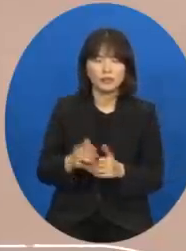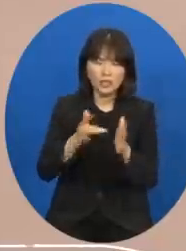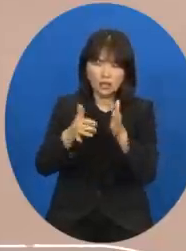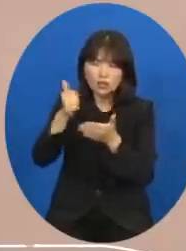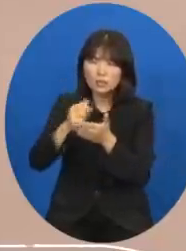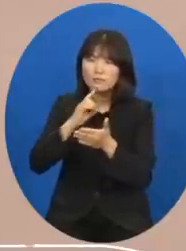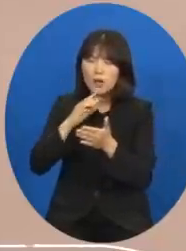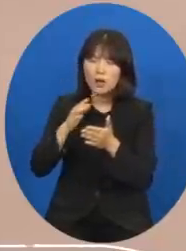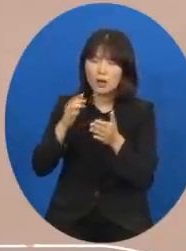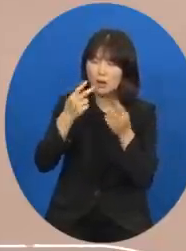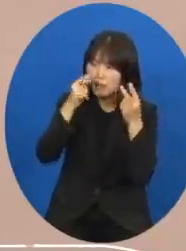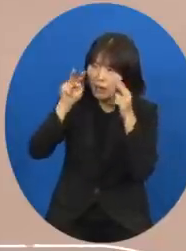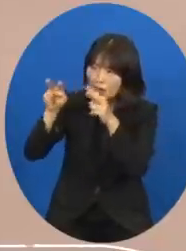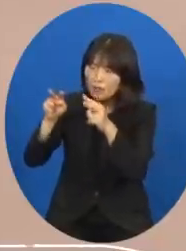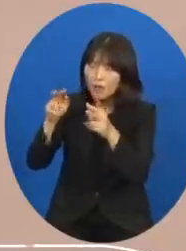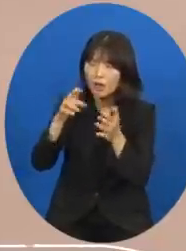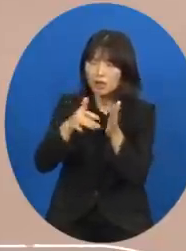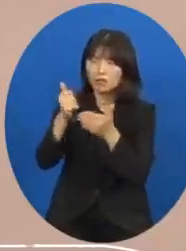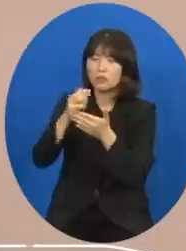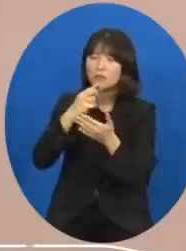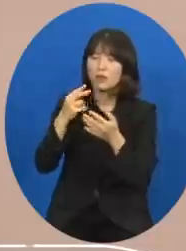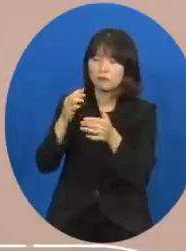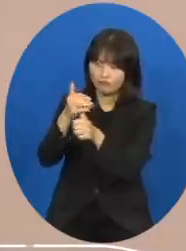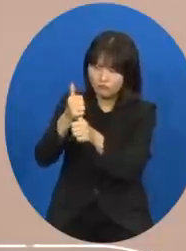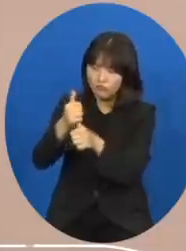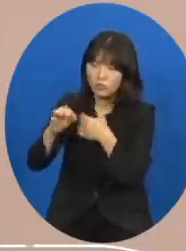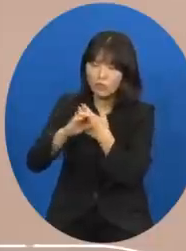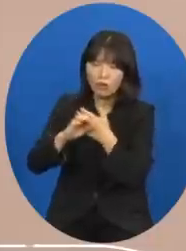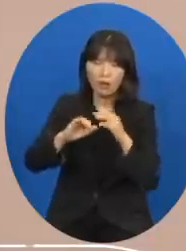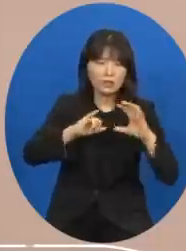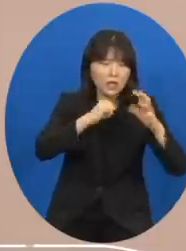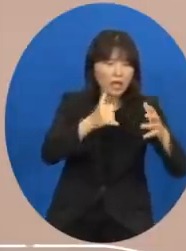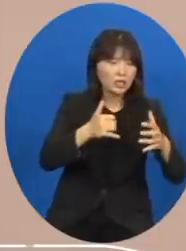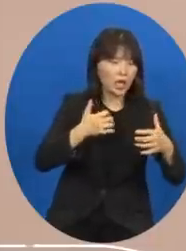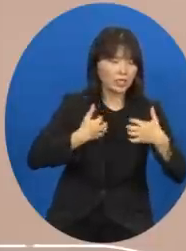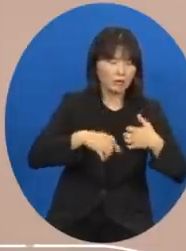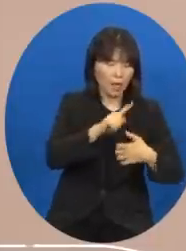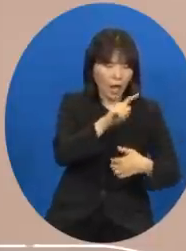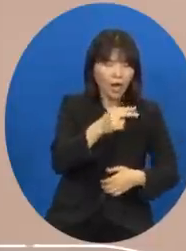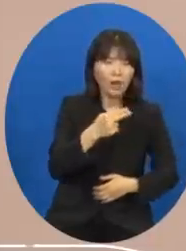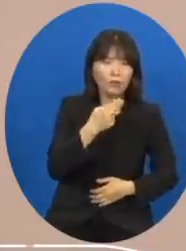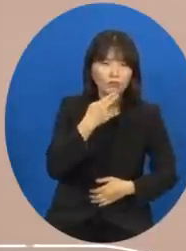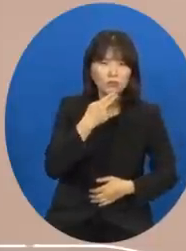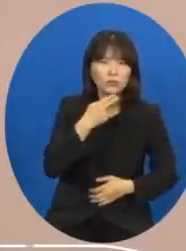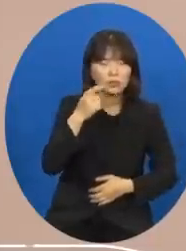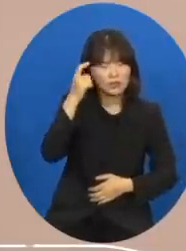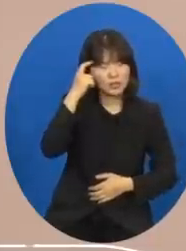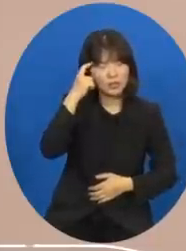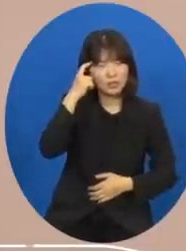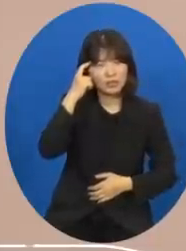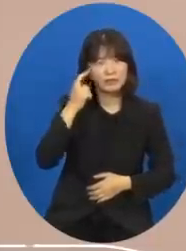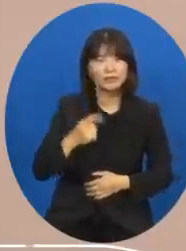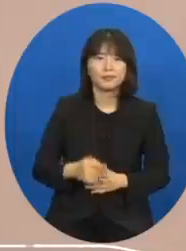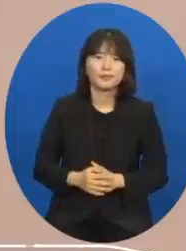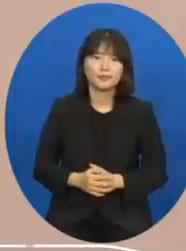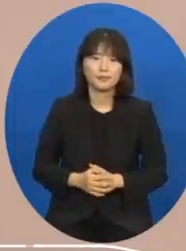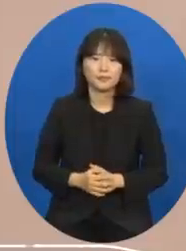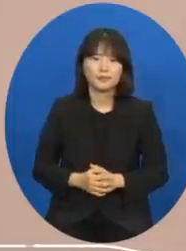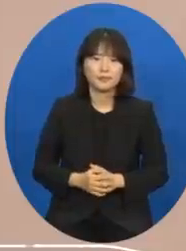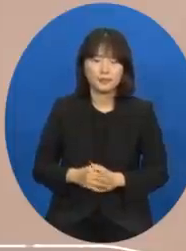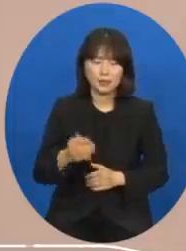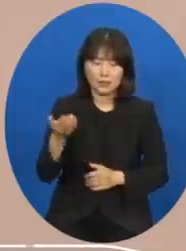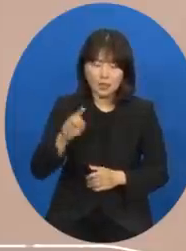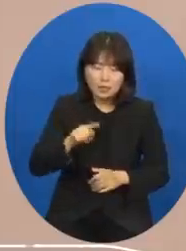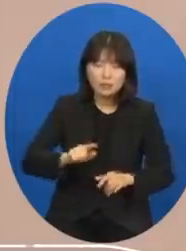붙잡으면, 주님만 바라보고 살면 세상 없이 재미없는 삶을 사는 건 줄 그렇게 여겨지더라고. 근데